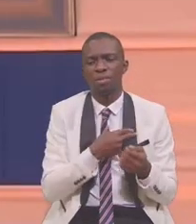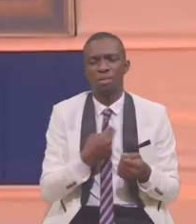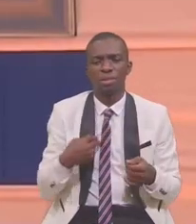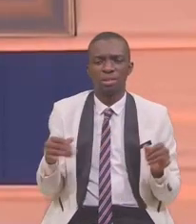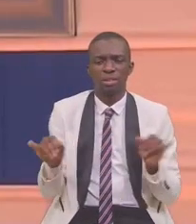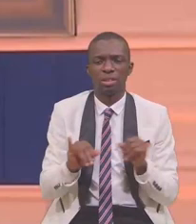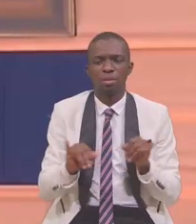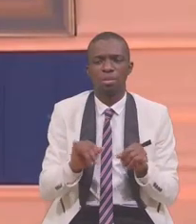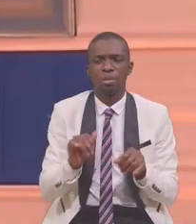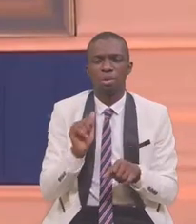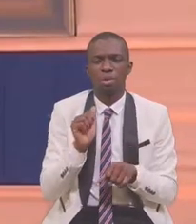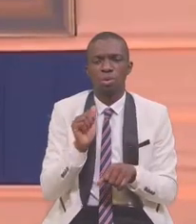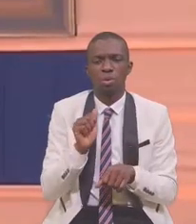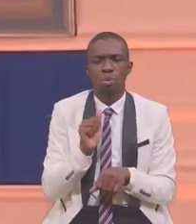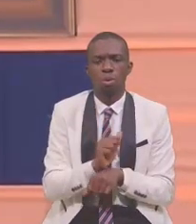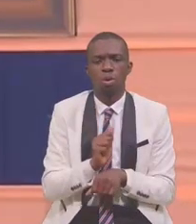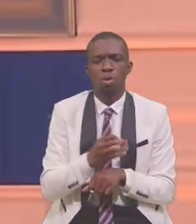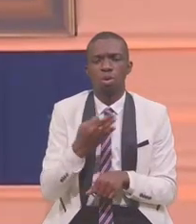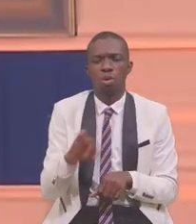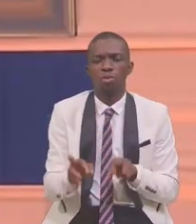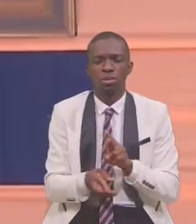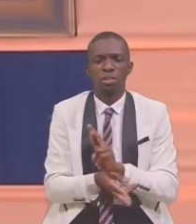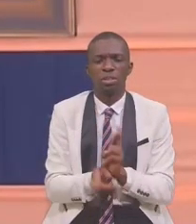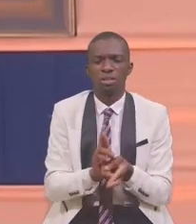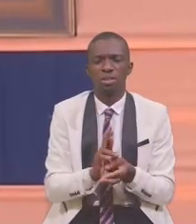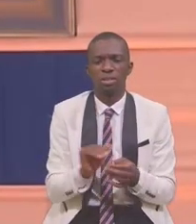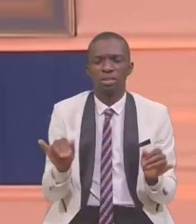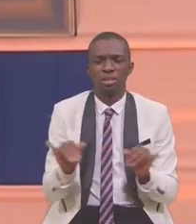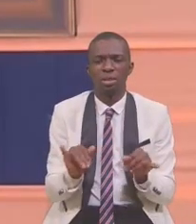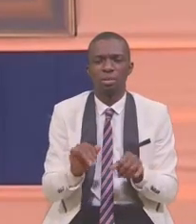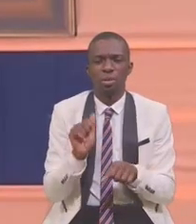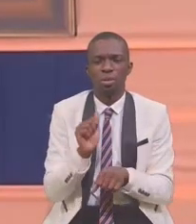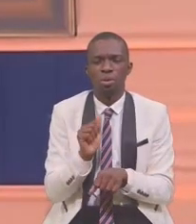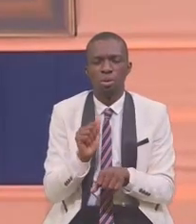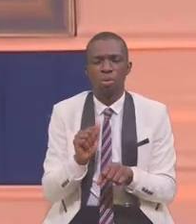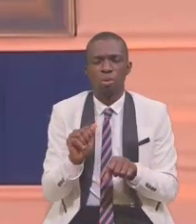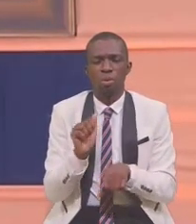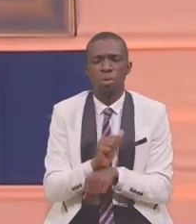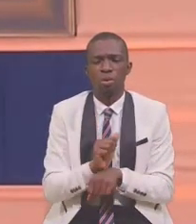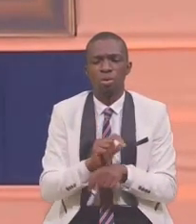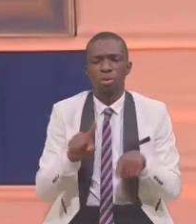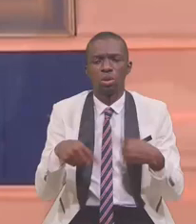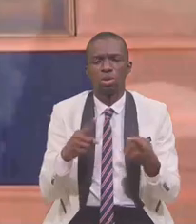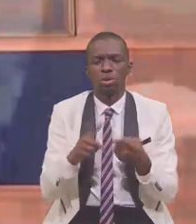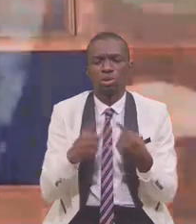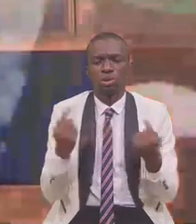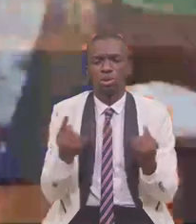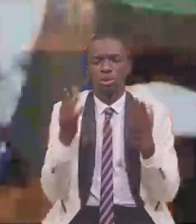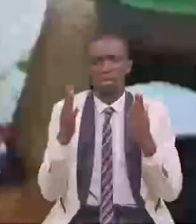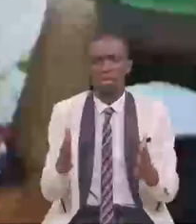la même œuvre de rédemption, d'aller vers les pécheurs et leur parler de Jésus qui est